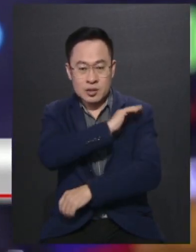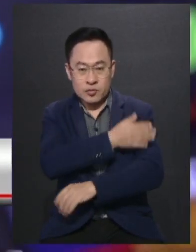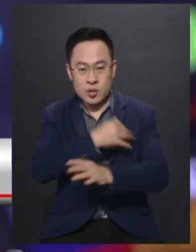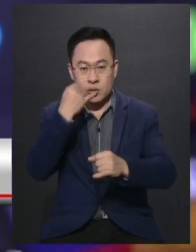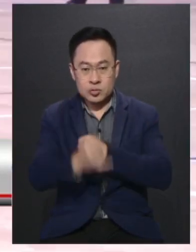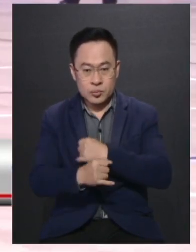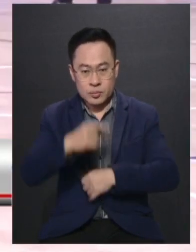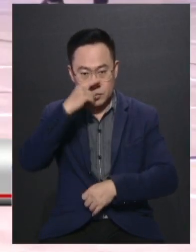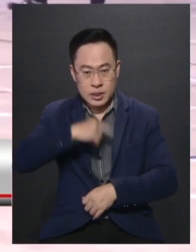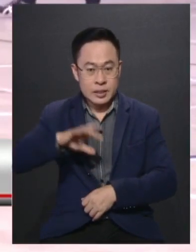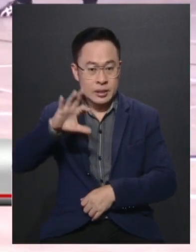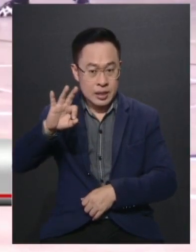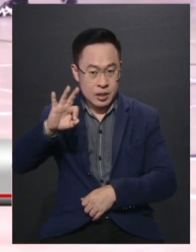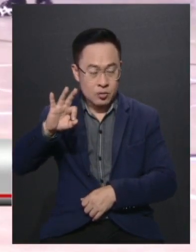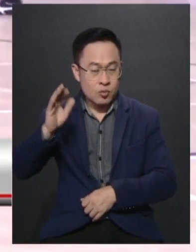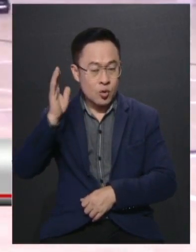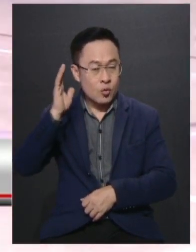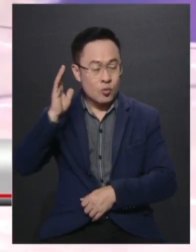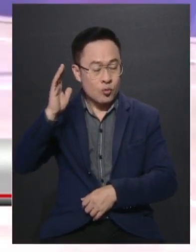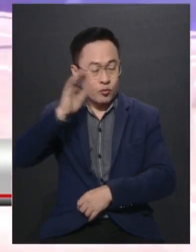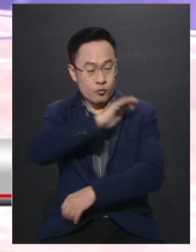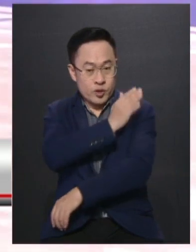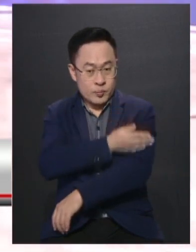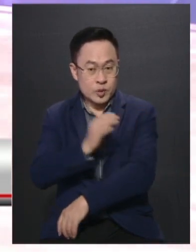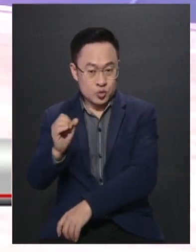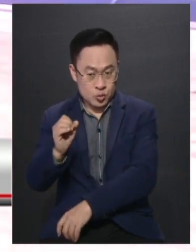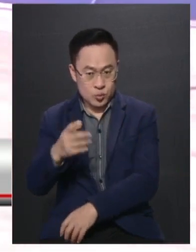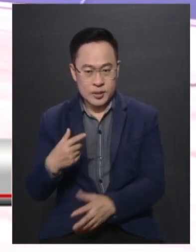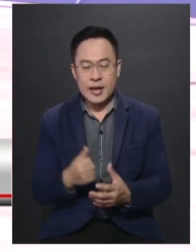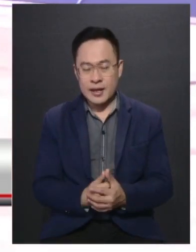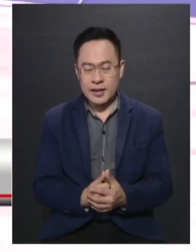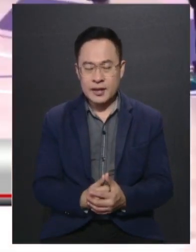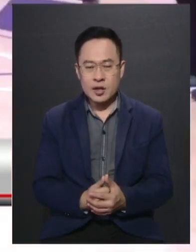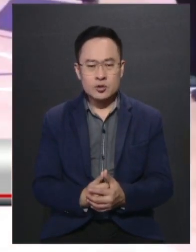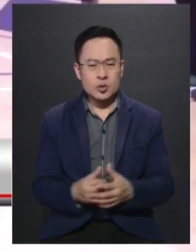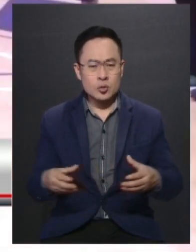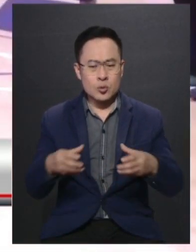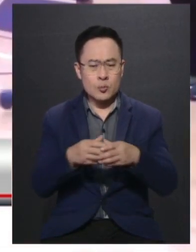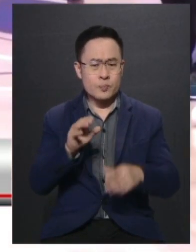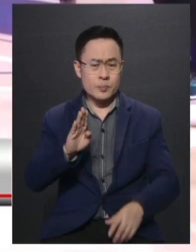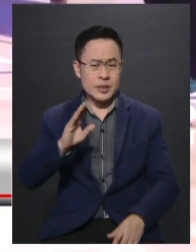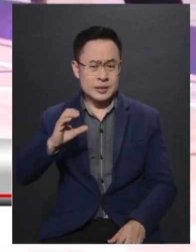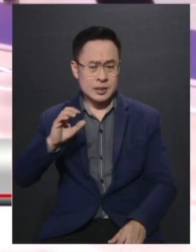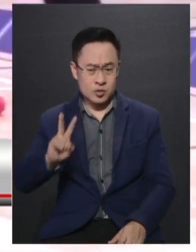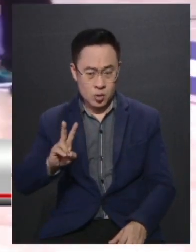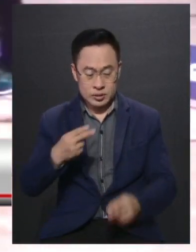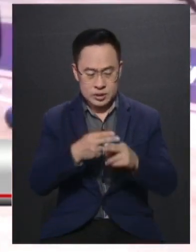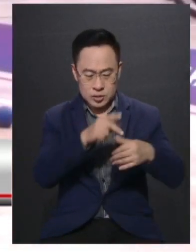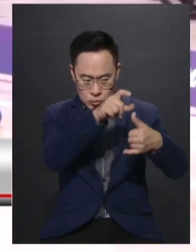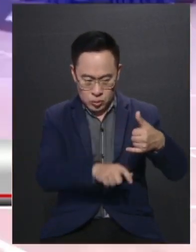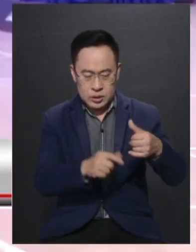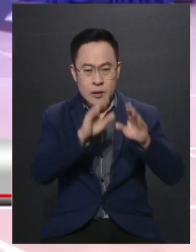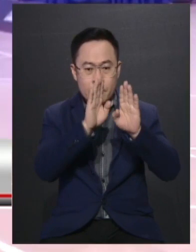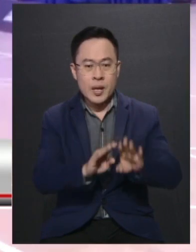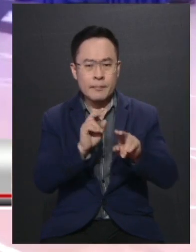ค่ะส่วนการแข่งขันในประเภทบุคคล BC 2ชายนะคะวัชรพลวงศาเอาชนะจากไก